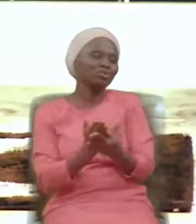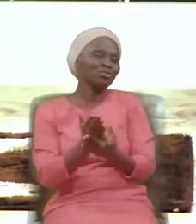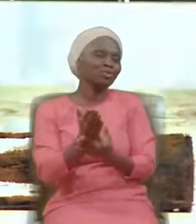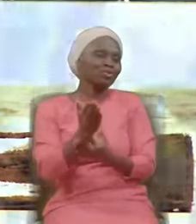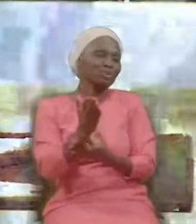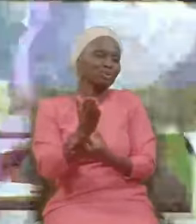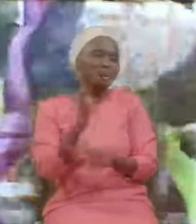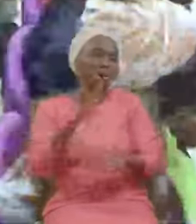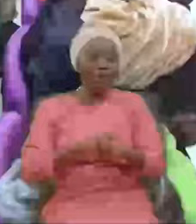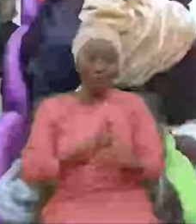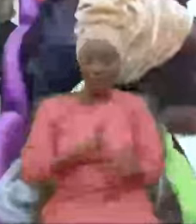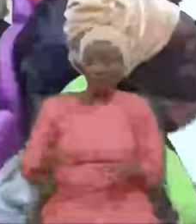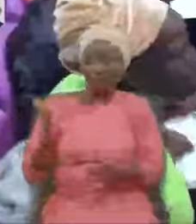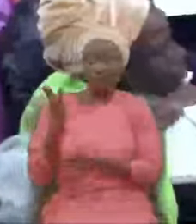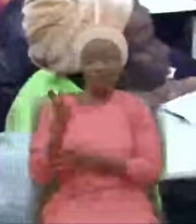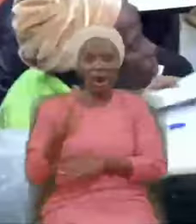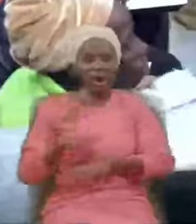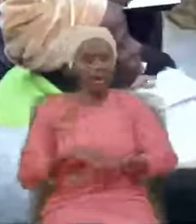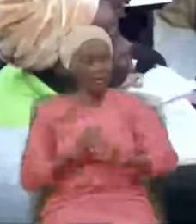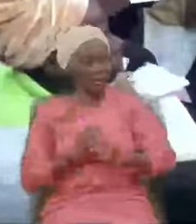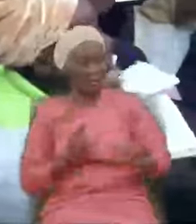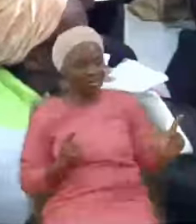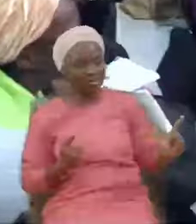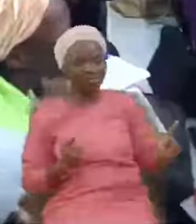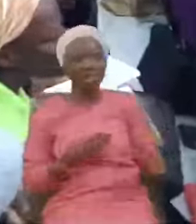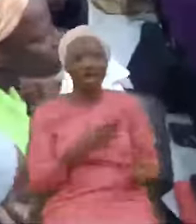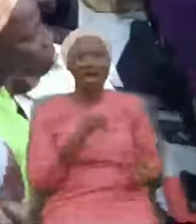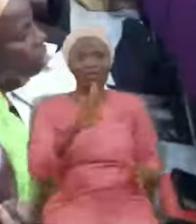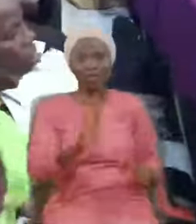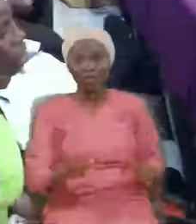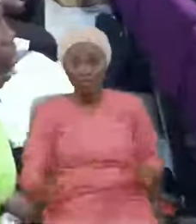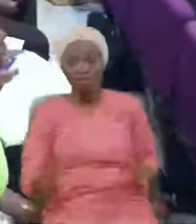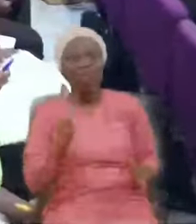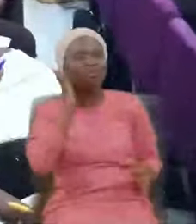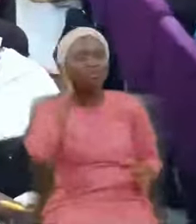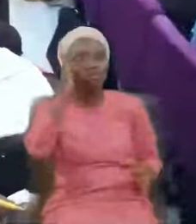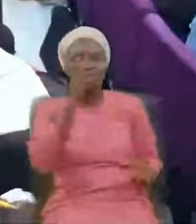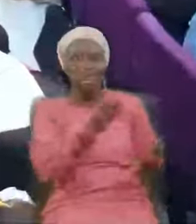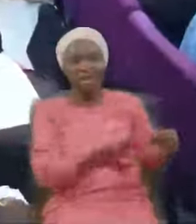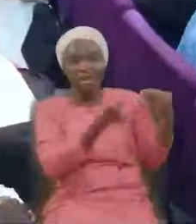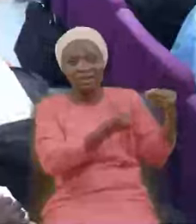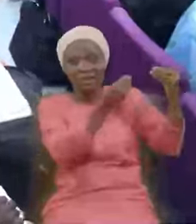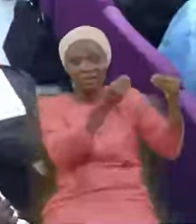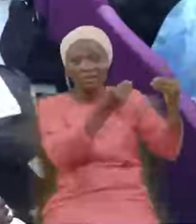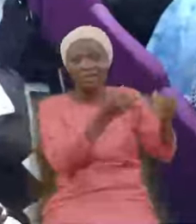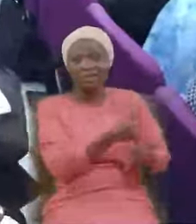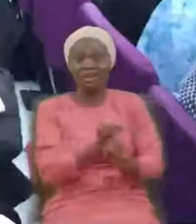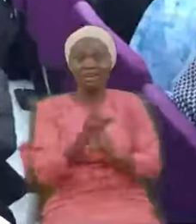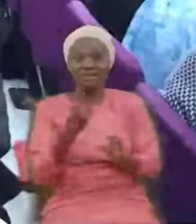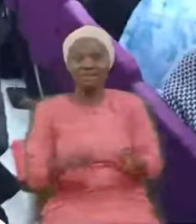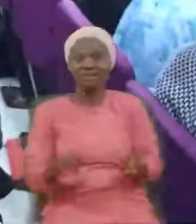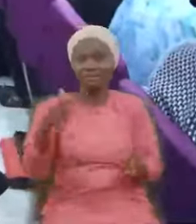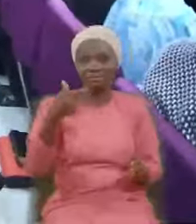et à gauche. Ta postérité envahira des nations et